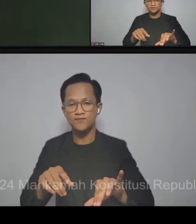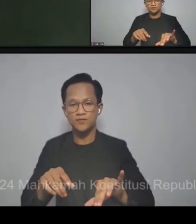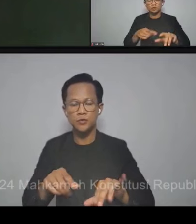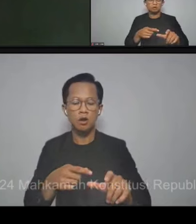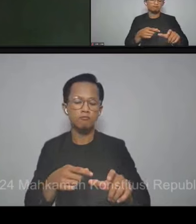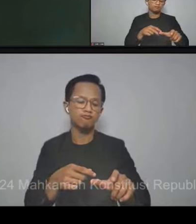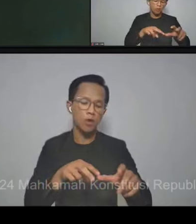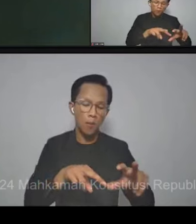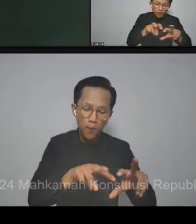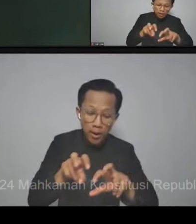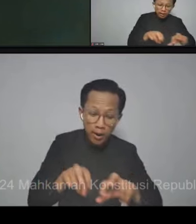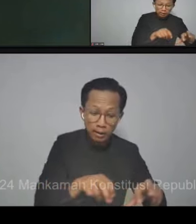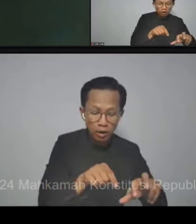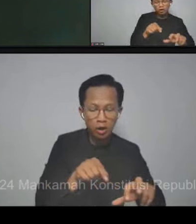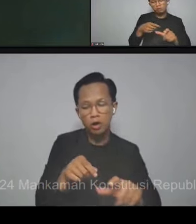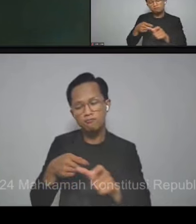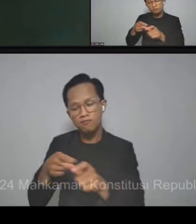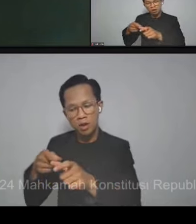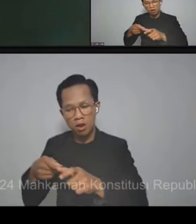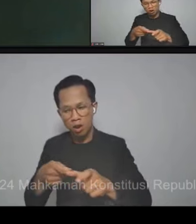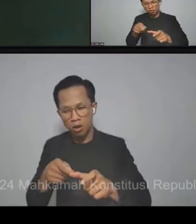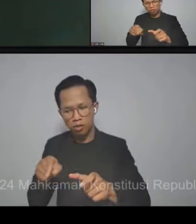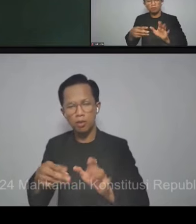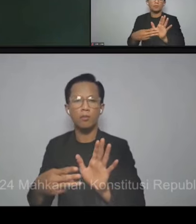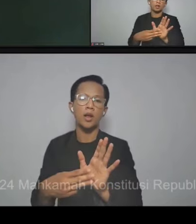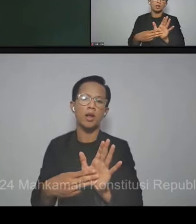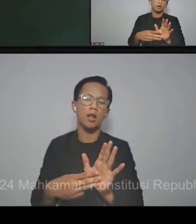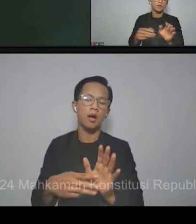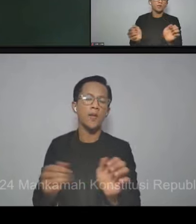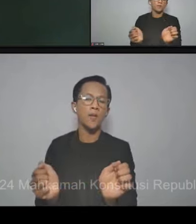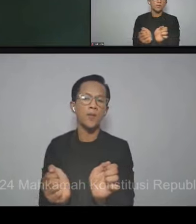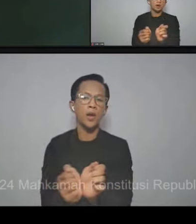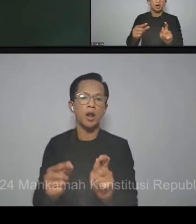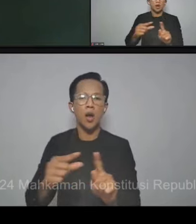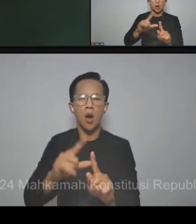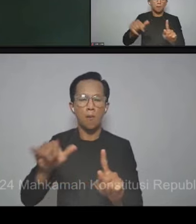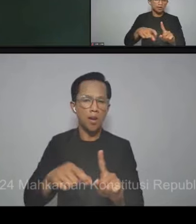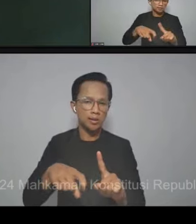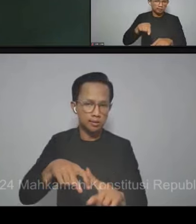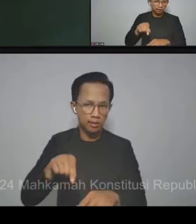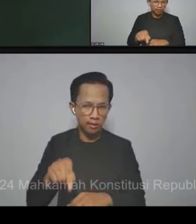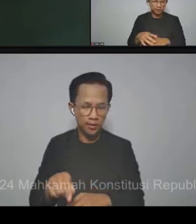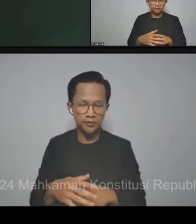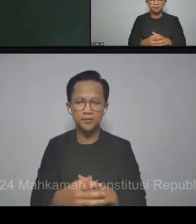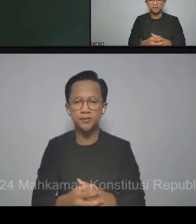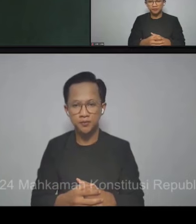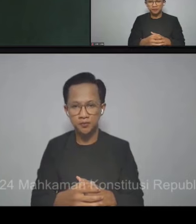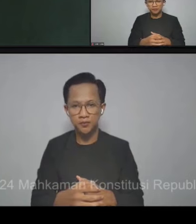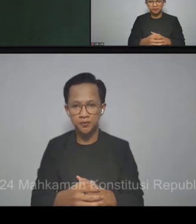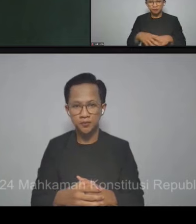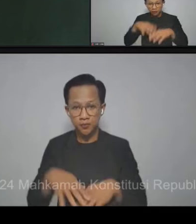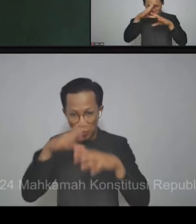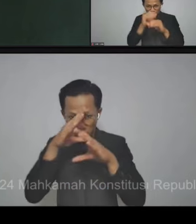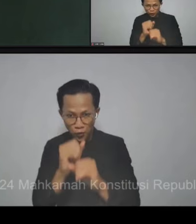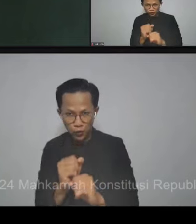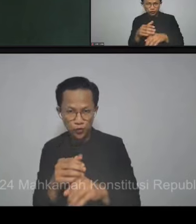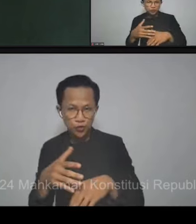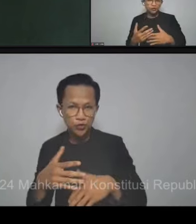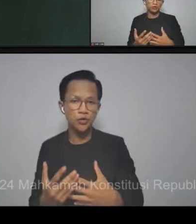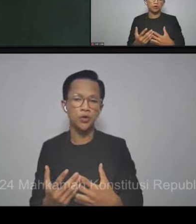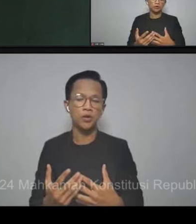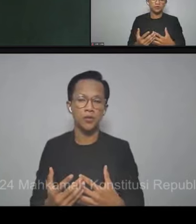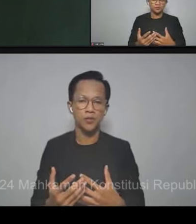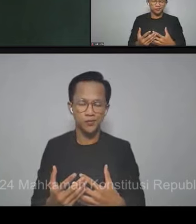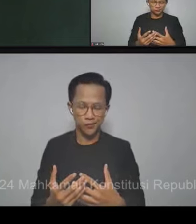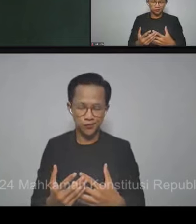peristiwa yang diduga sebagai peristiwa pidana dengan adanya identifikasi awal akan berdampak pada terfokusnya penyelidik dalam menentukan dugaan